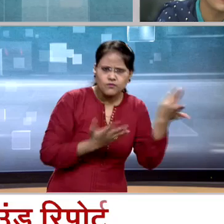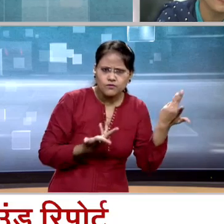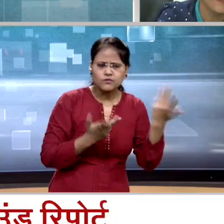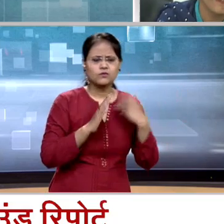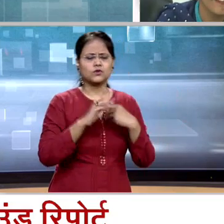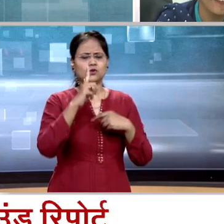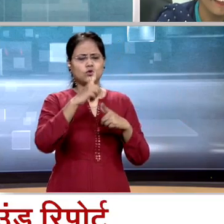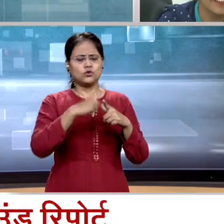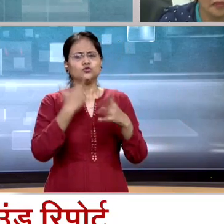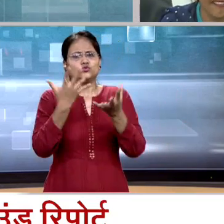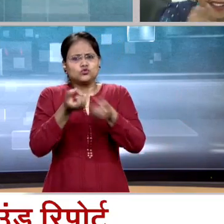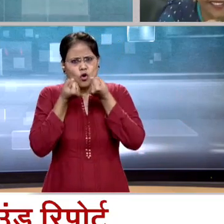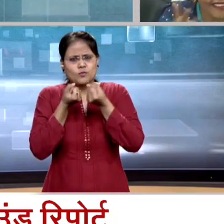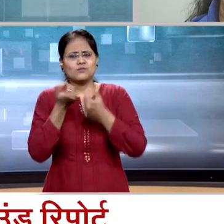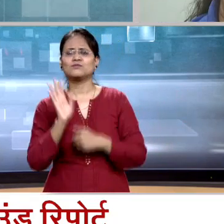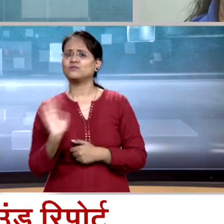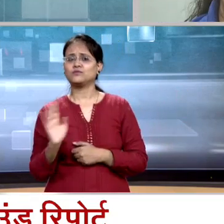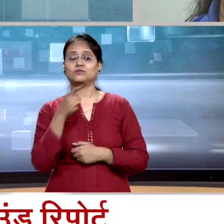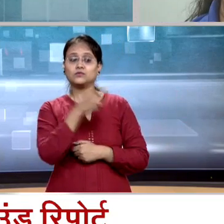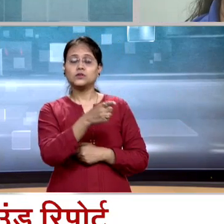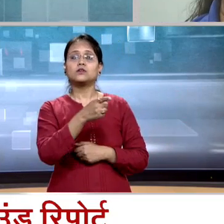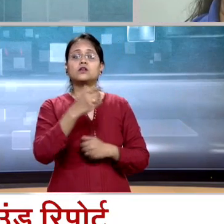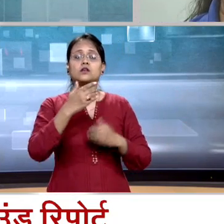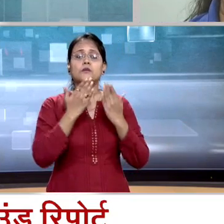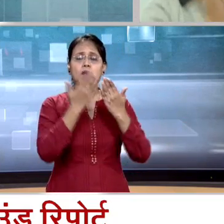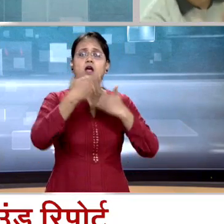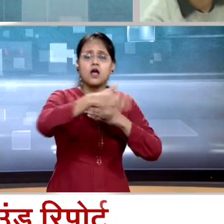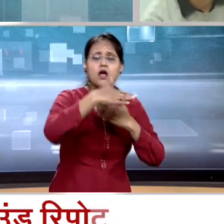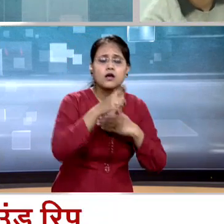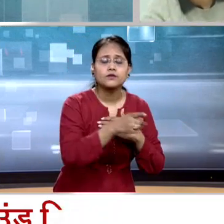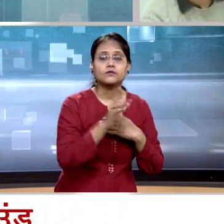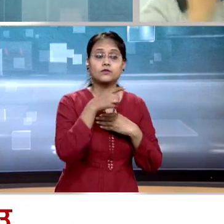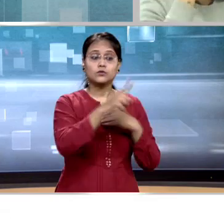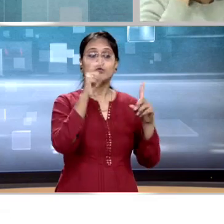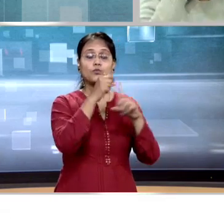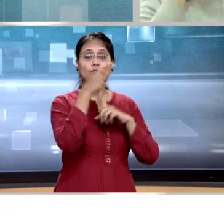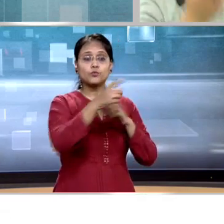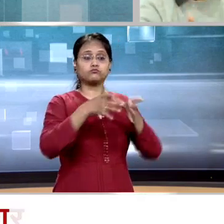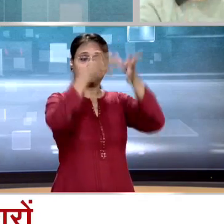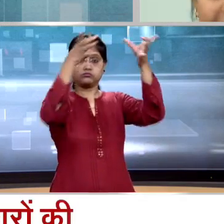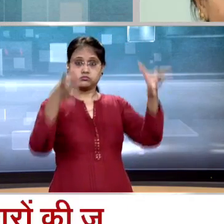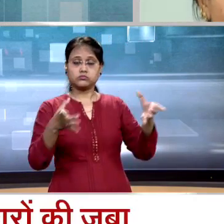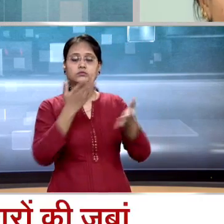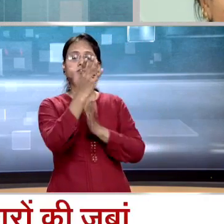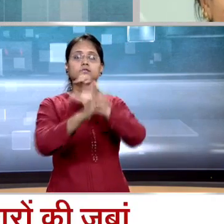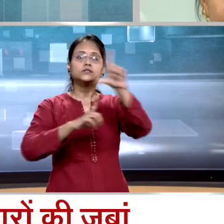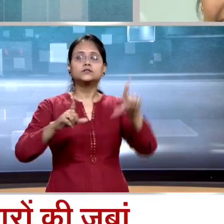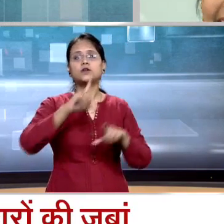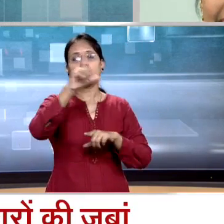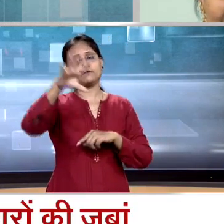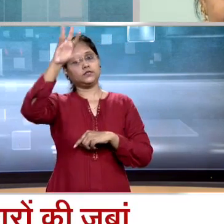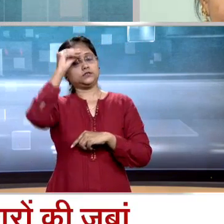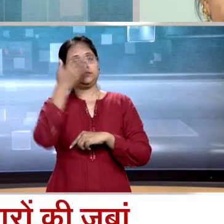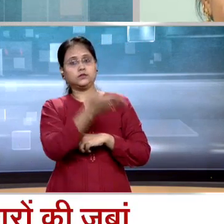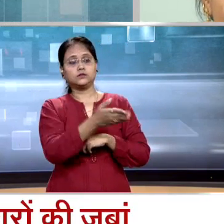बीच में पढ़ाई छोड़ दी थी, और ना ही वो नौकरी करना चाहती है जिसके लिए वो आगे पढ़ रही है। पूजा इस संस्थान